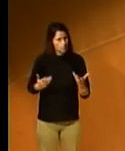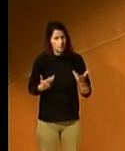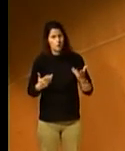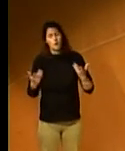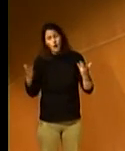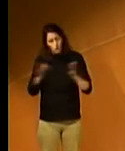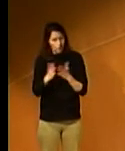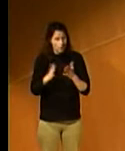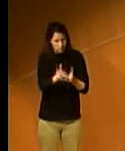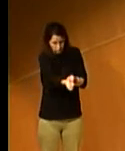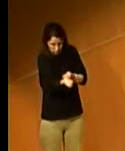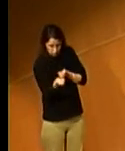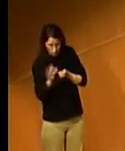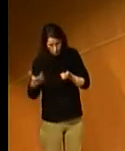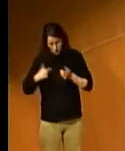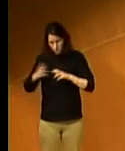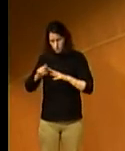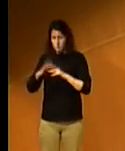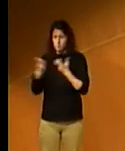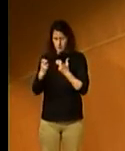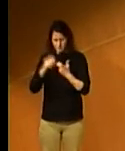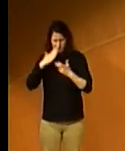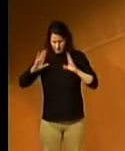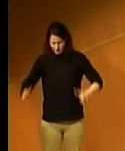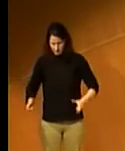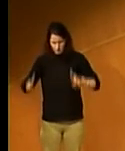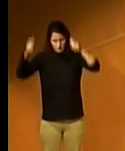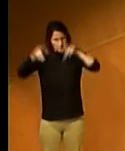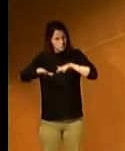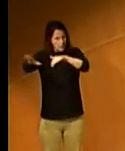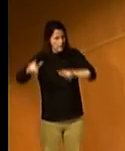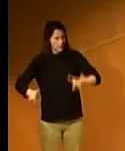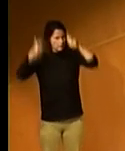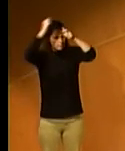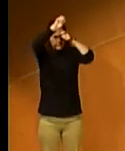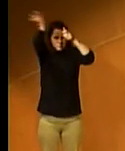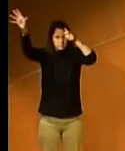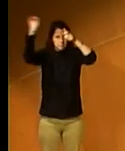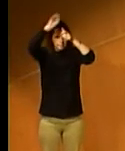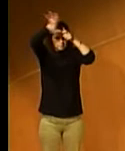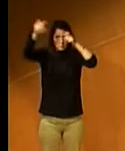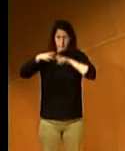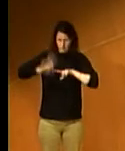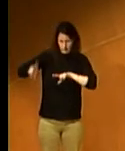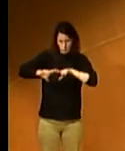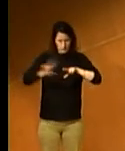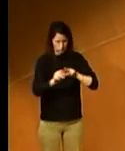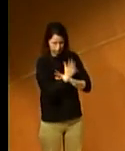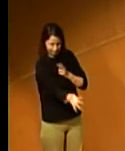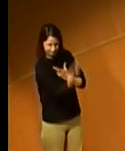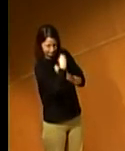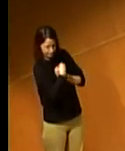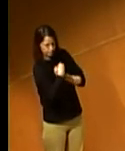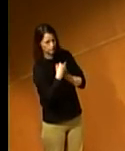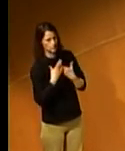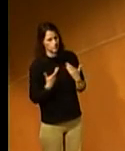des rénovations de phares, par exemple, de phares du port autonome de Marseille.